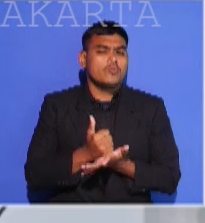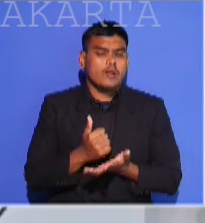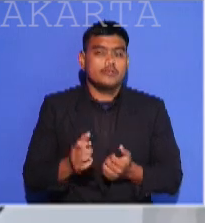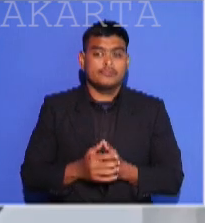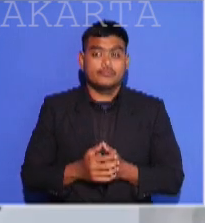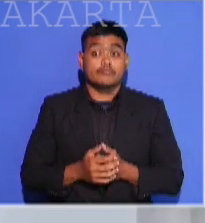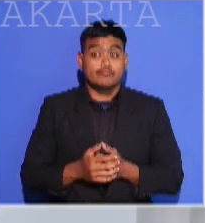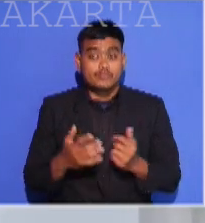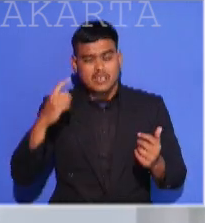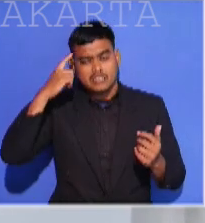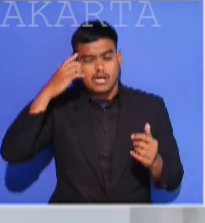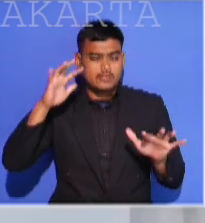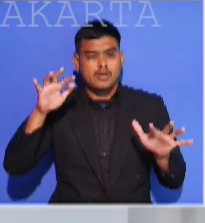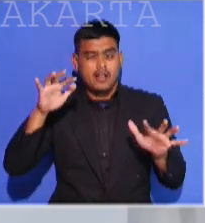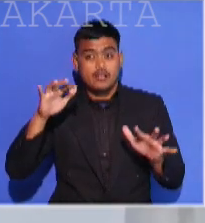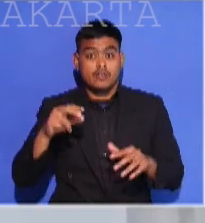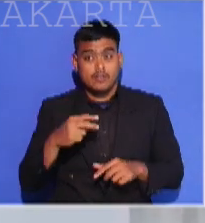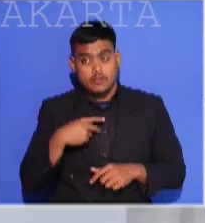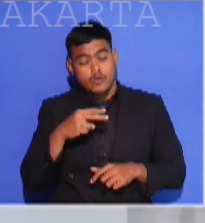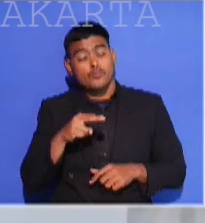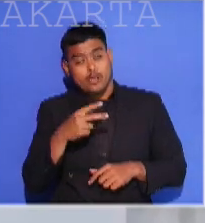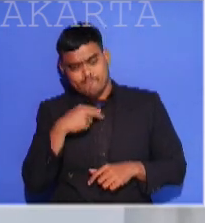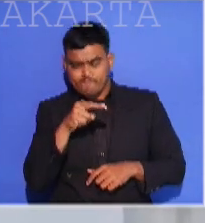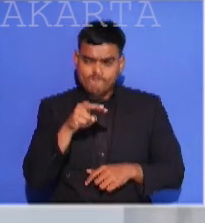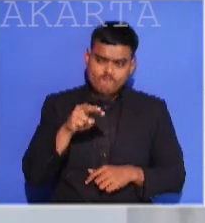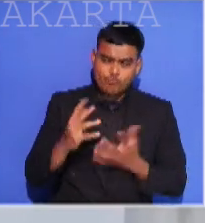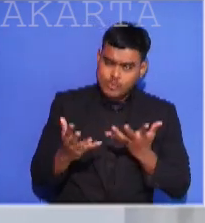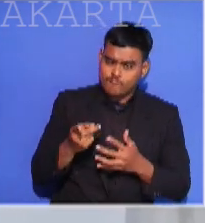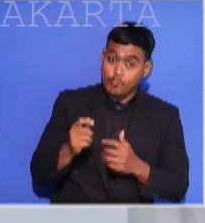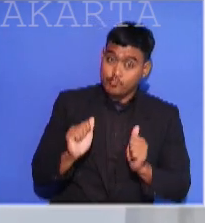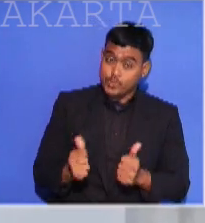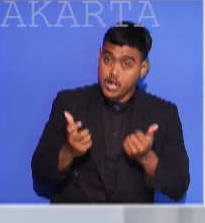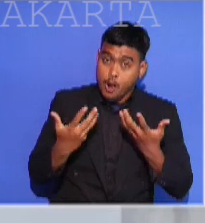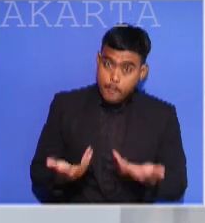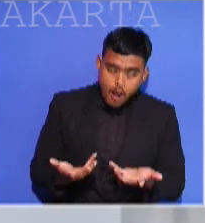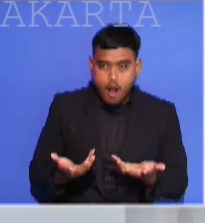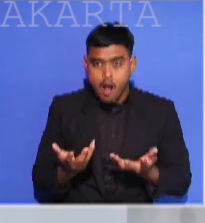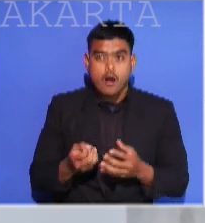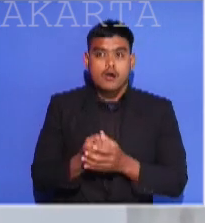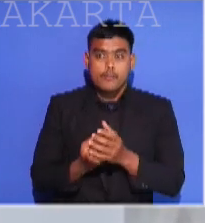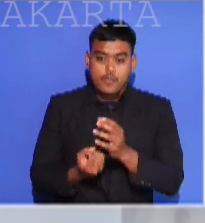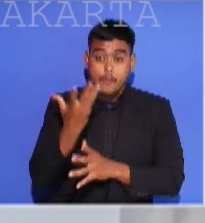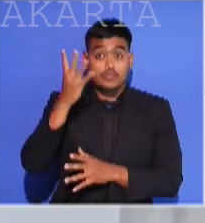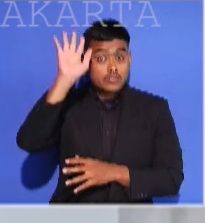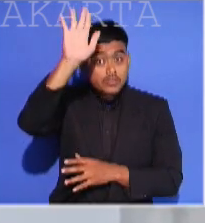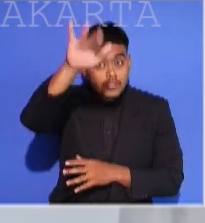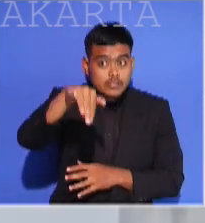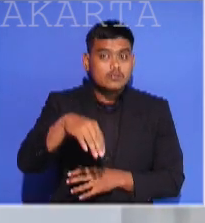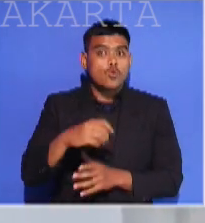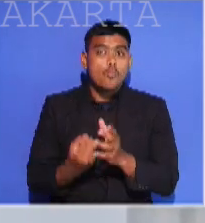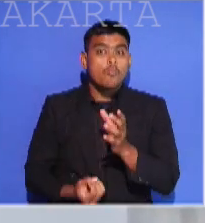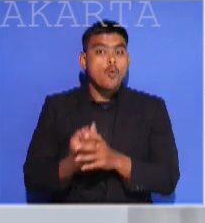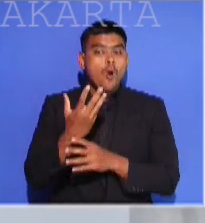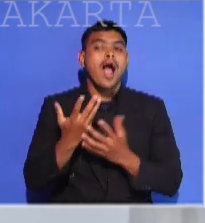tapi potensi ya sebagaimana Gunung Merapi itu potensi meletup sungai itu potensi banjir